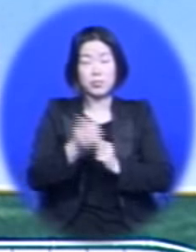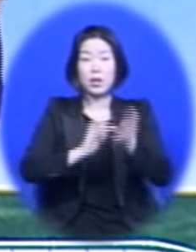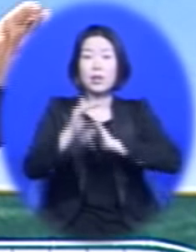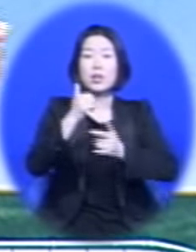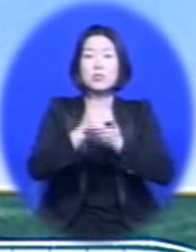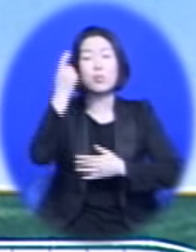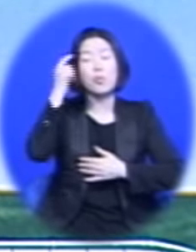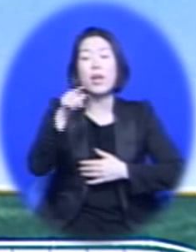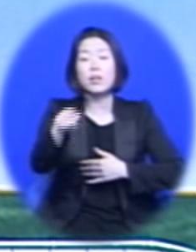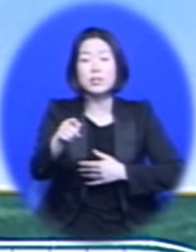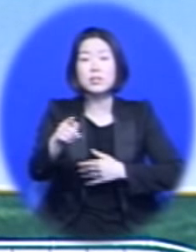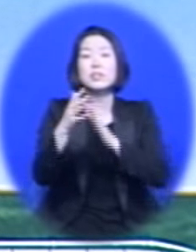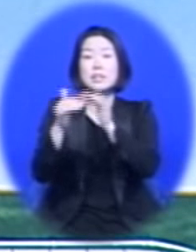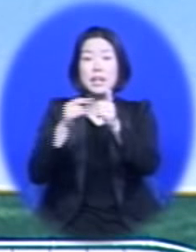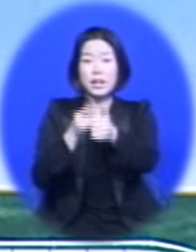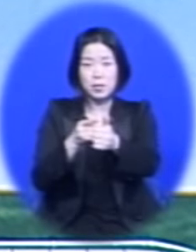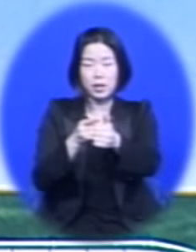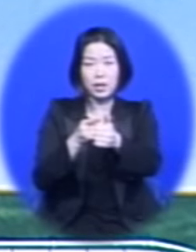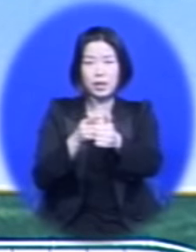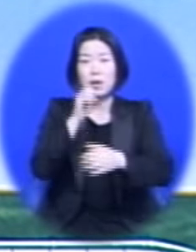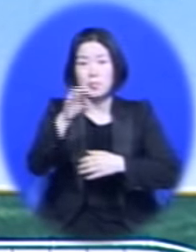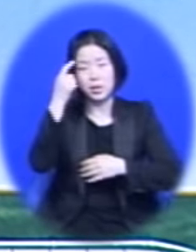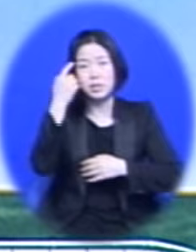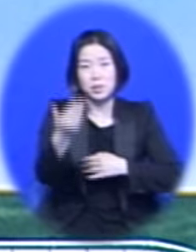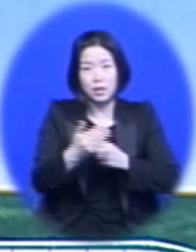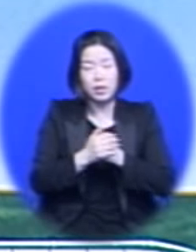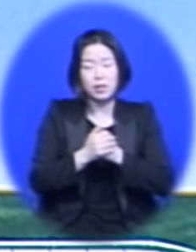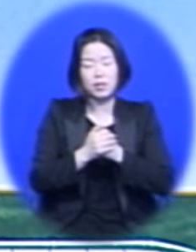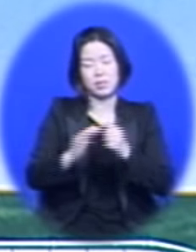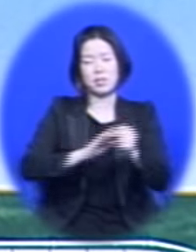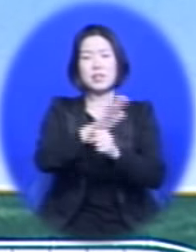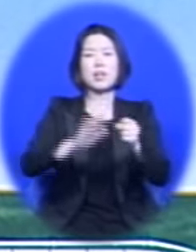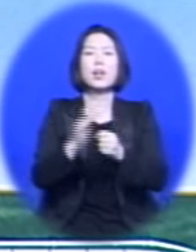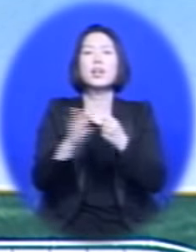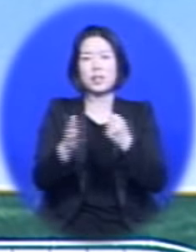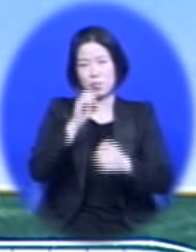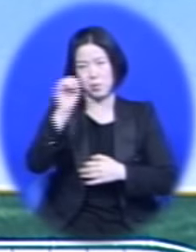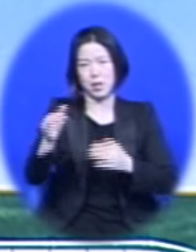예수님께서 왜 그 제자에게, 그 사람에게 그렇게 했느냐? 사랑했기 때문에 그랬다고 그랬습니다.